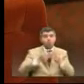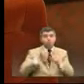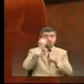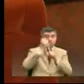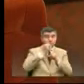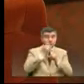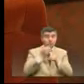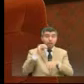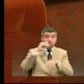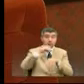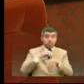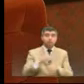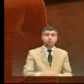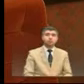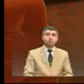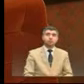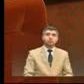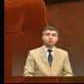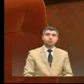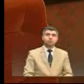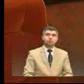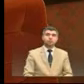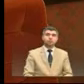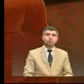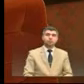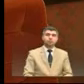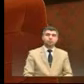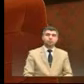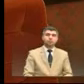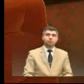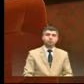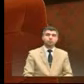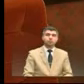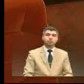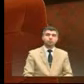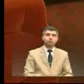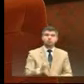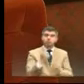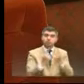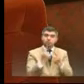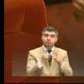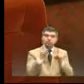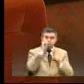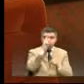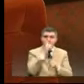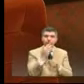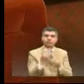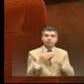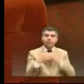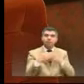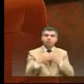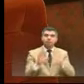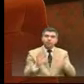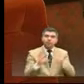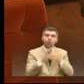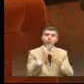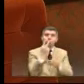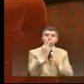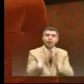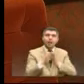اضافه كذلك الى انه غادي تكون واحد الشراكه اللي غيتعبئ جوج